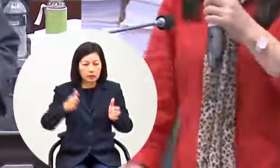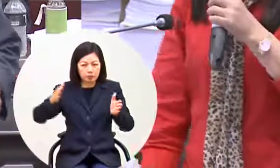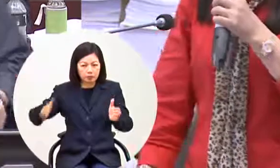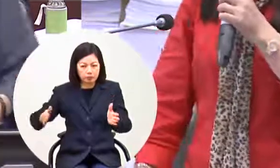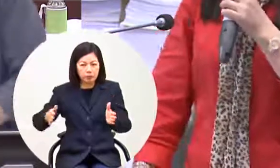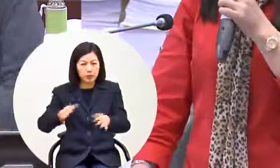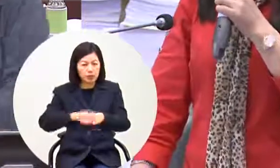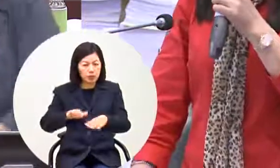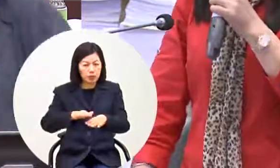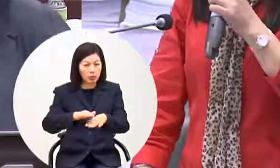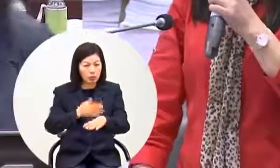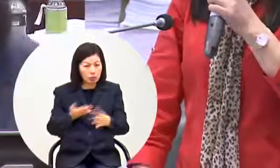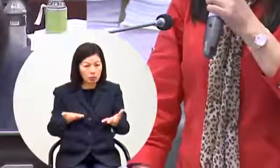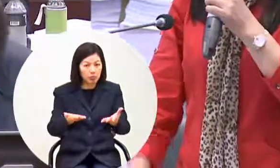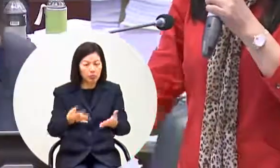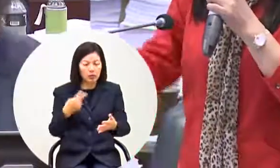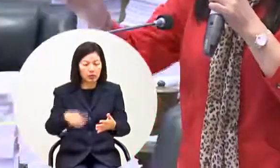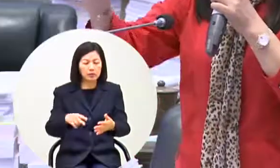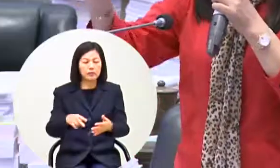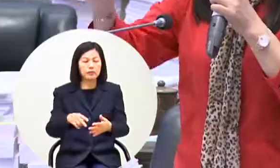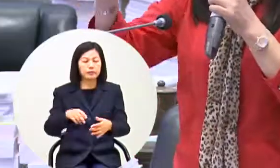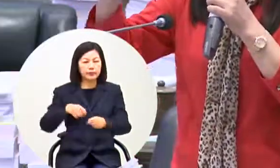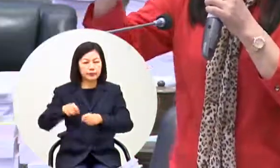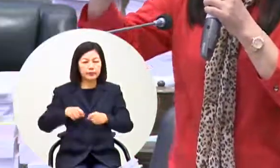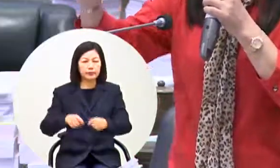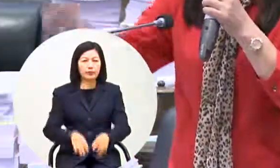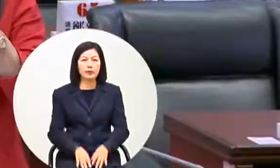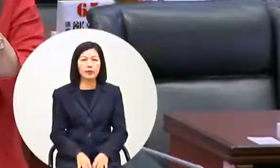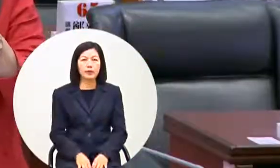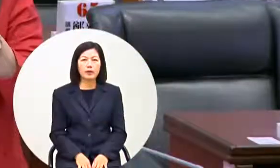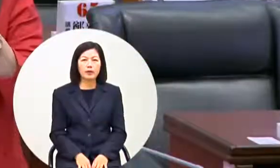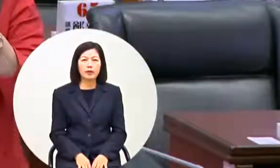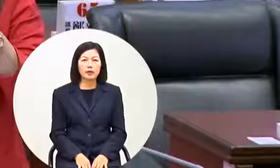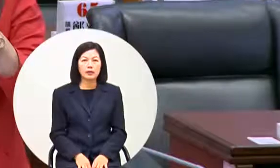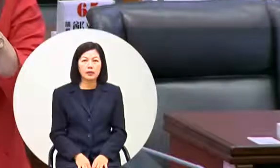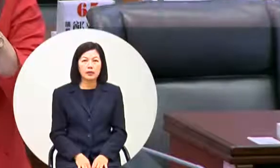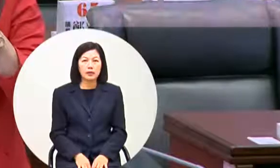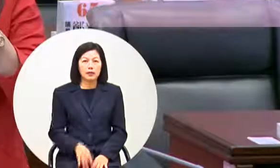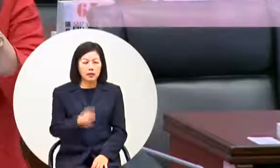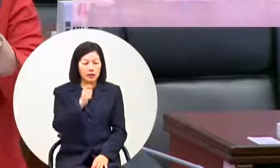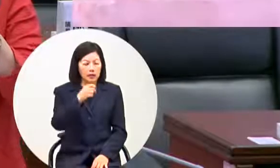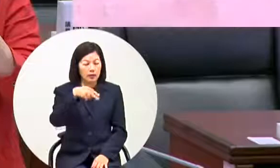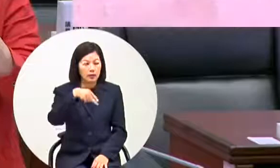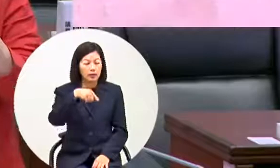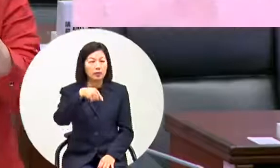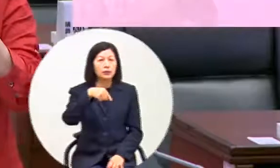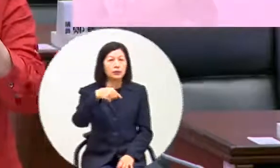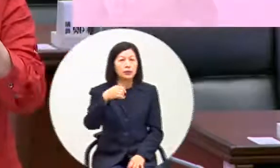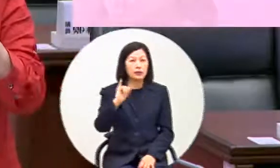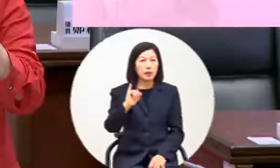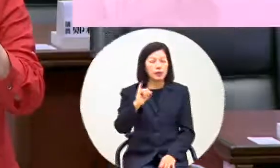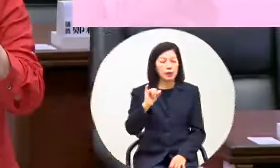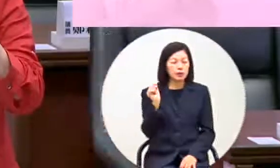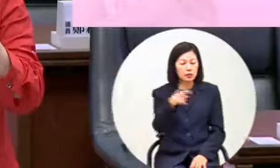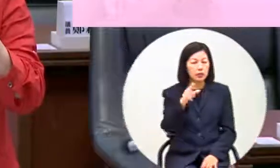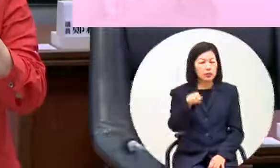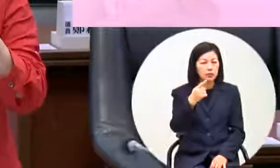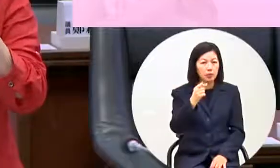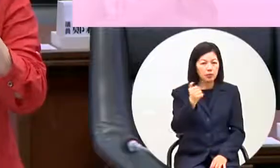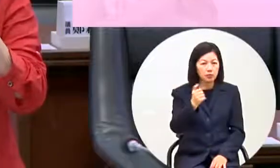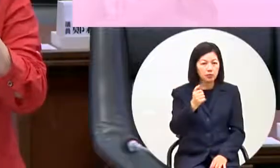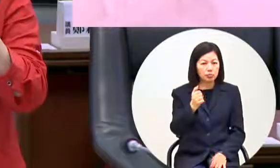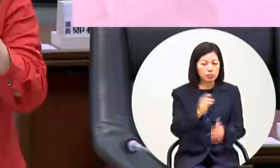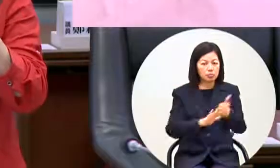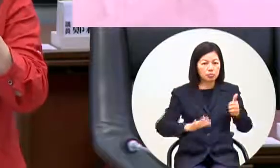谢谢。 那谢谢市长哦，因为 AQI 如果大150哦，那已经对我们人体。已经很非常严重的受